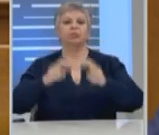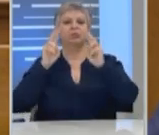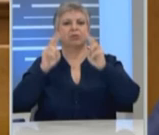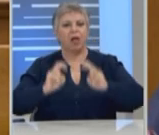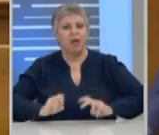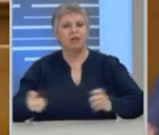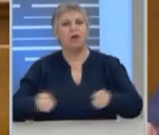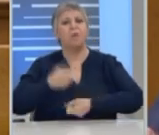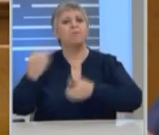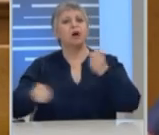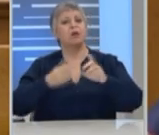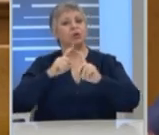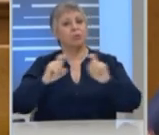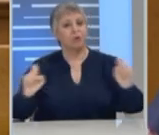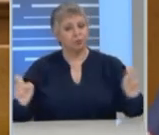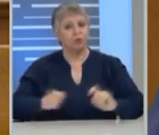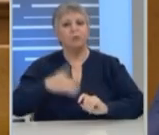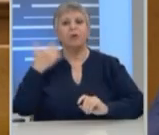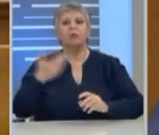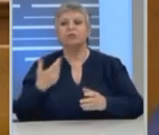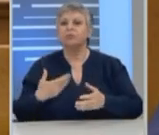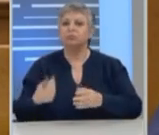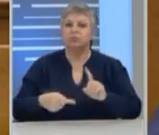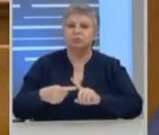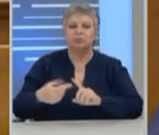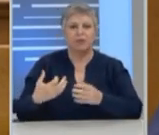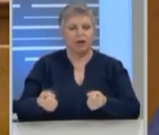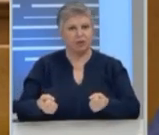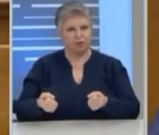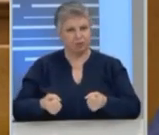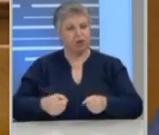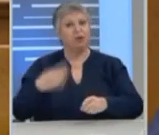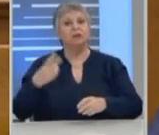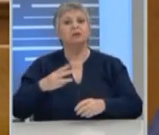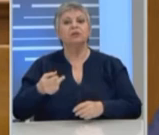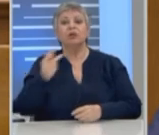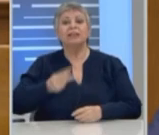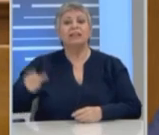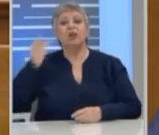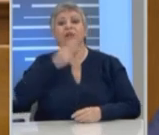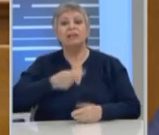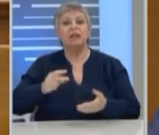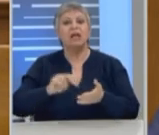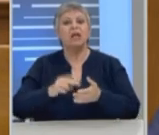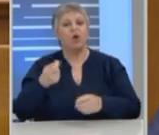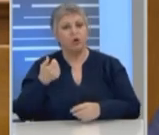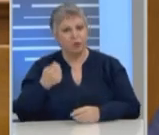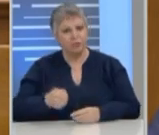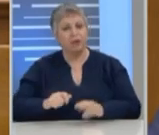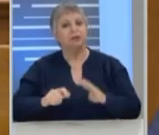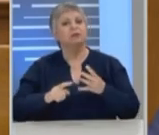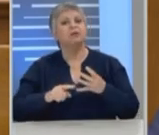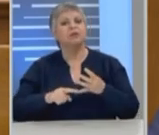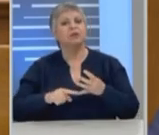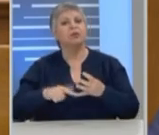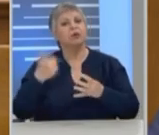στην παραγωγή προϊόντων υψηλής προστιθέμενης αξίας. Τρίτον, στη στήριξη της κοινωνικής οικονομίας. Τέταρτον, στην προσπάθεια να